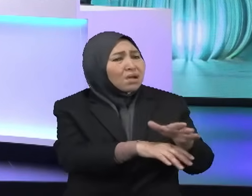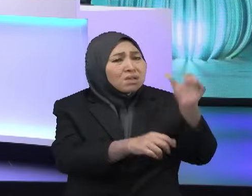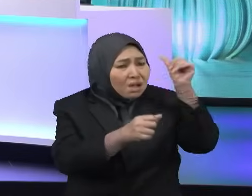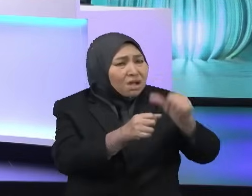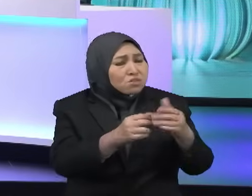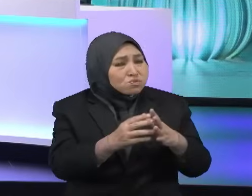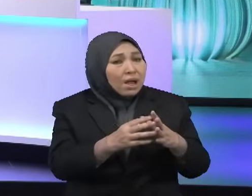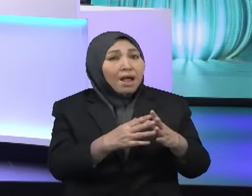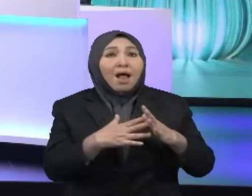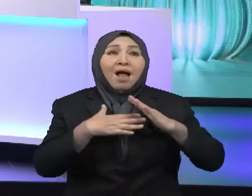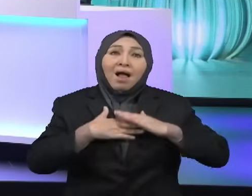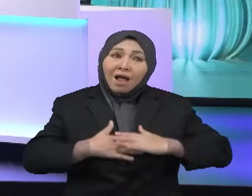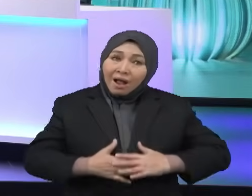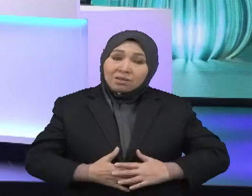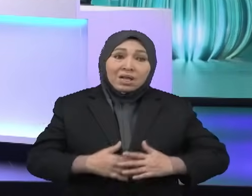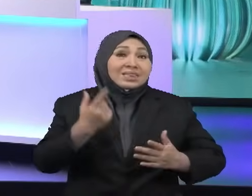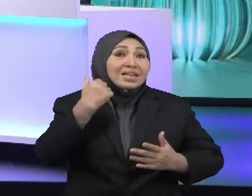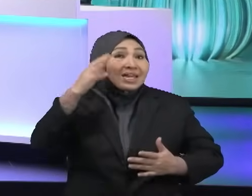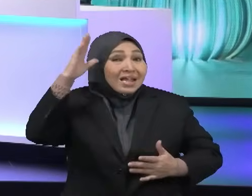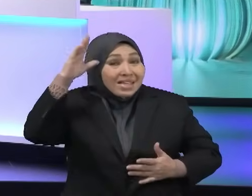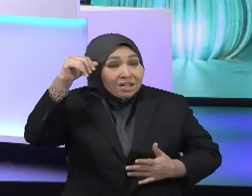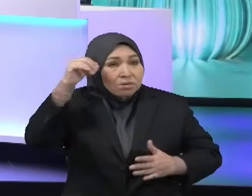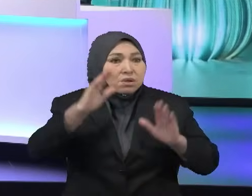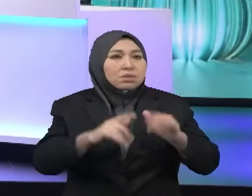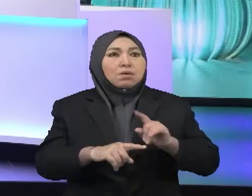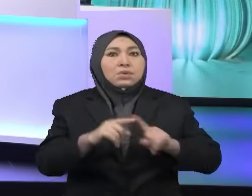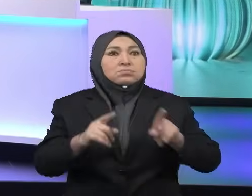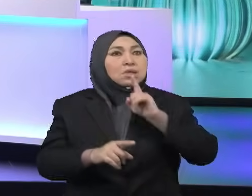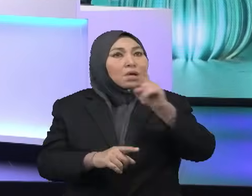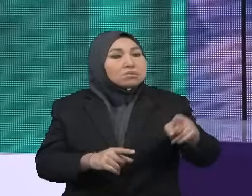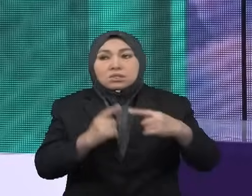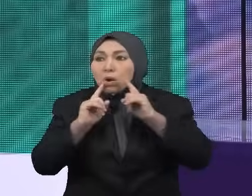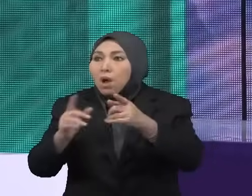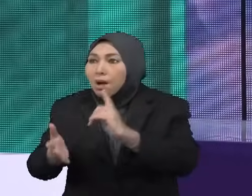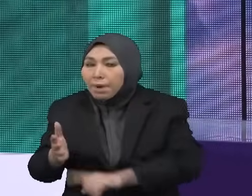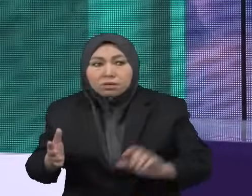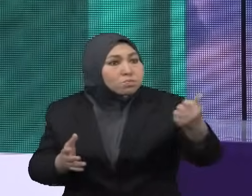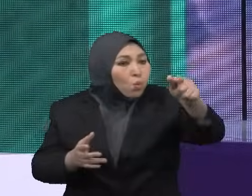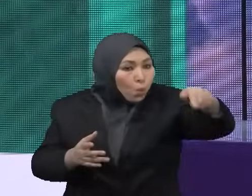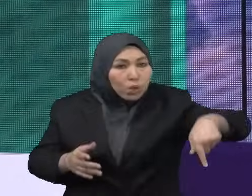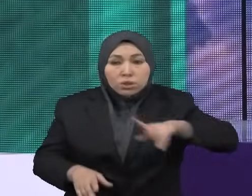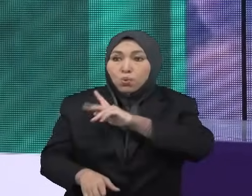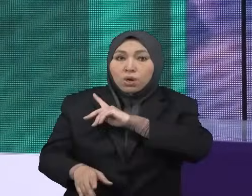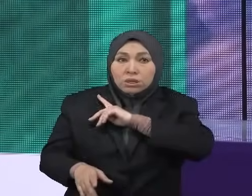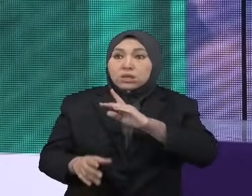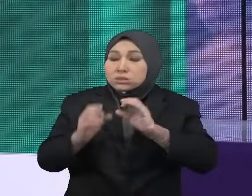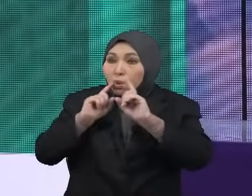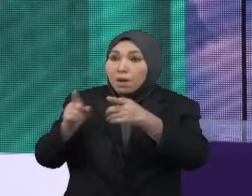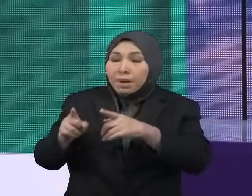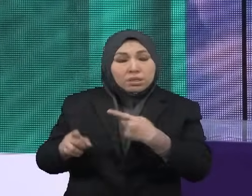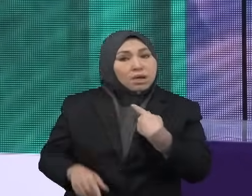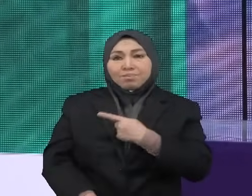dah kendur lah sikit. Ya, maksudnya tadi degil, sekarang ini dah kurang degil. Rupanya apa yang mereka kata, inna, sesungguhnya kami,